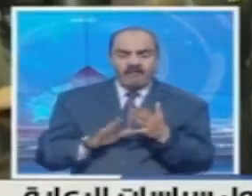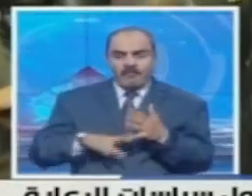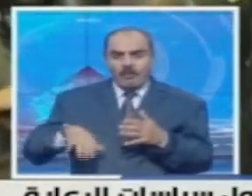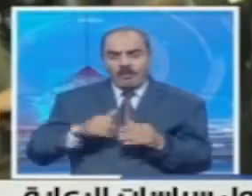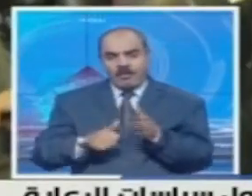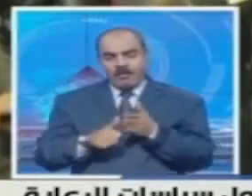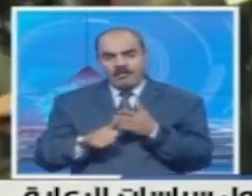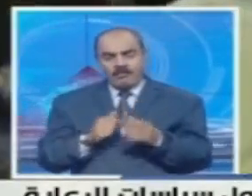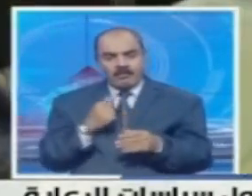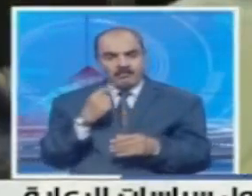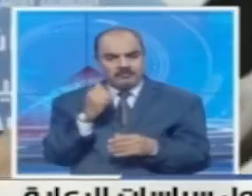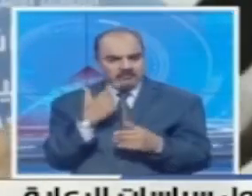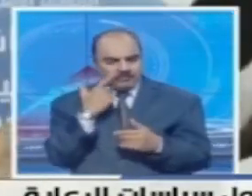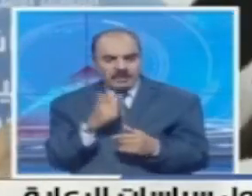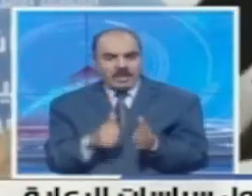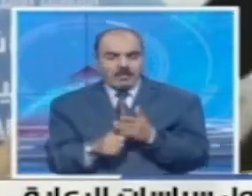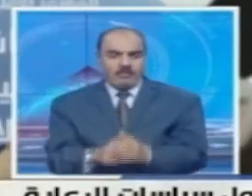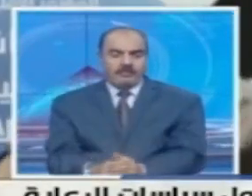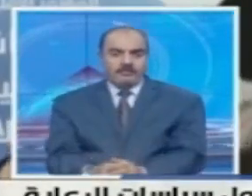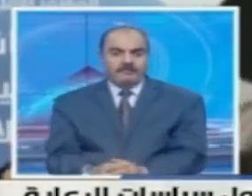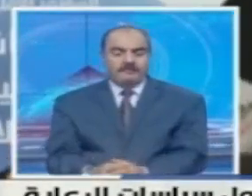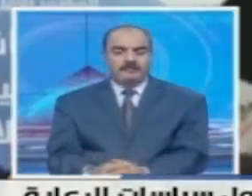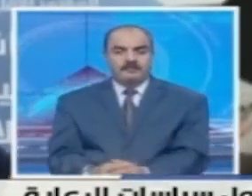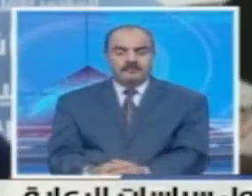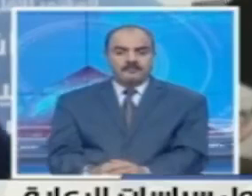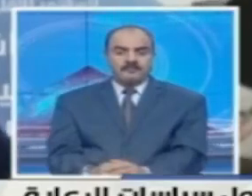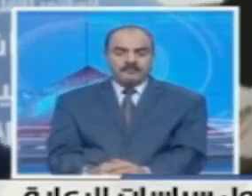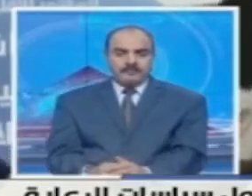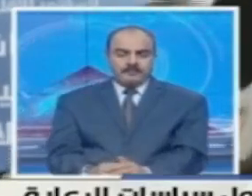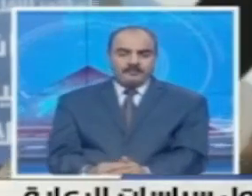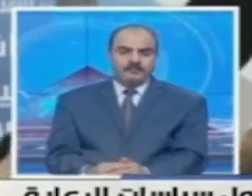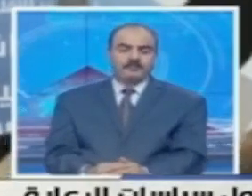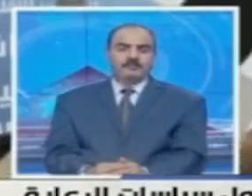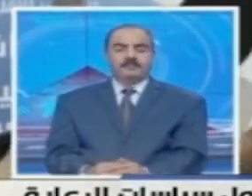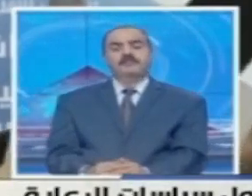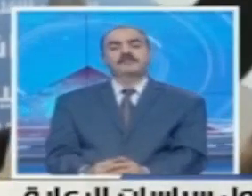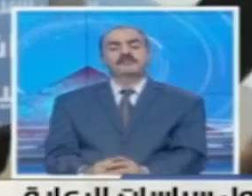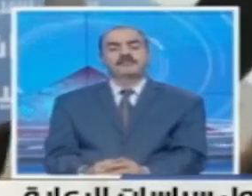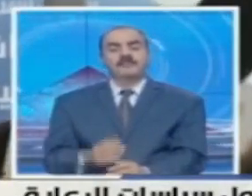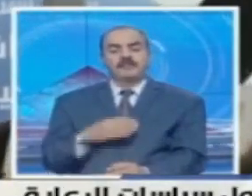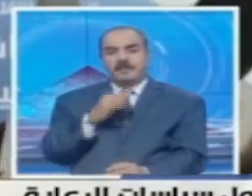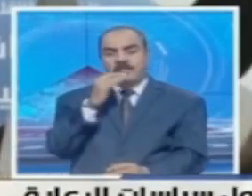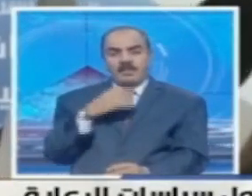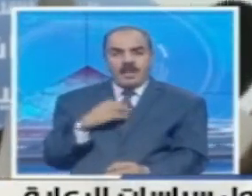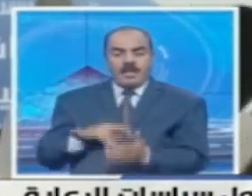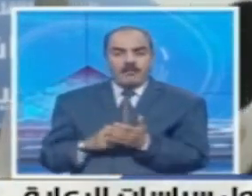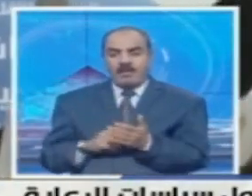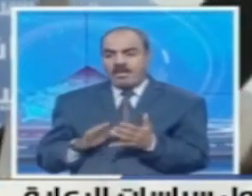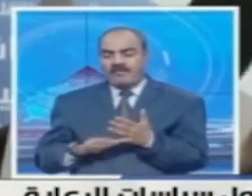وبخاصة الأولى بالرعاية. أهمية التشريع بتيجي من ناحية، طيب إيه اللي أنا